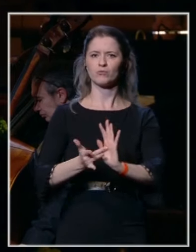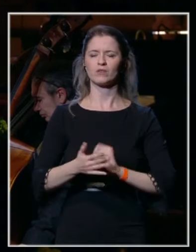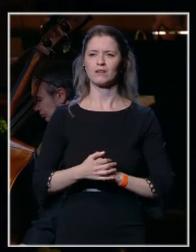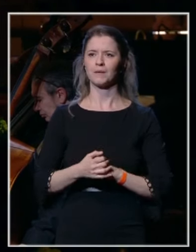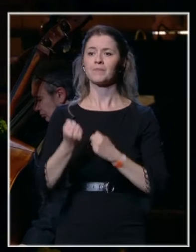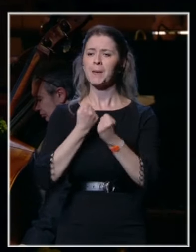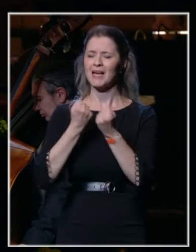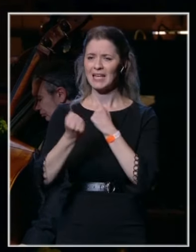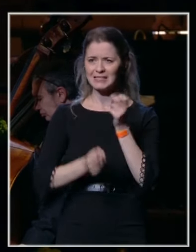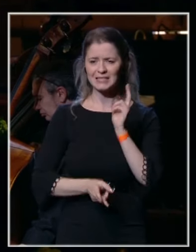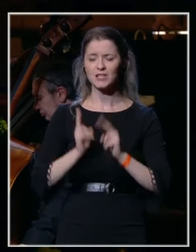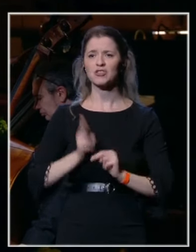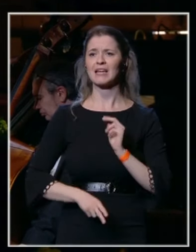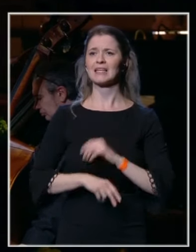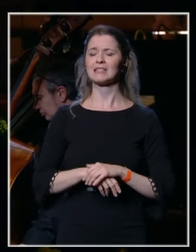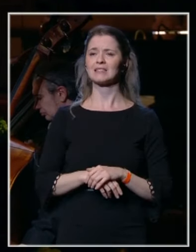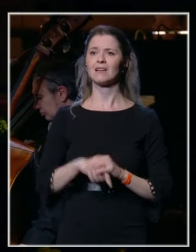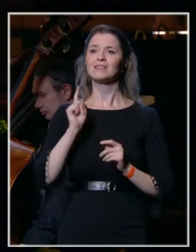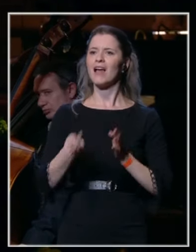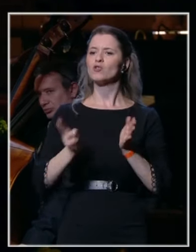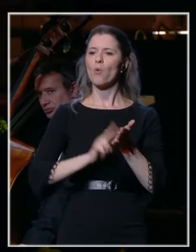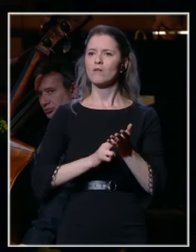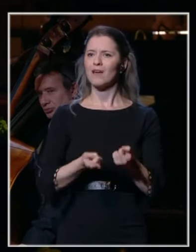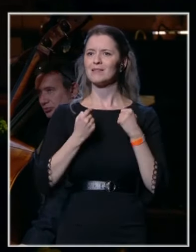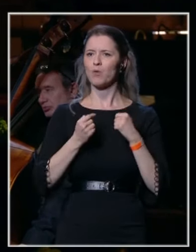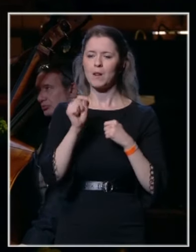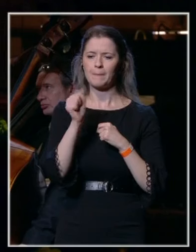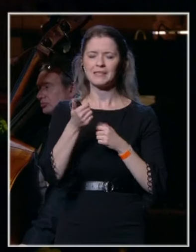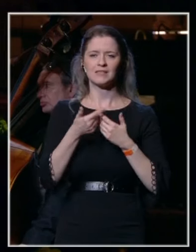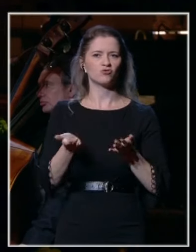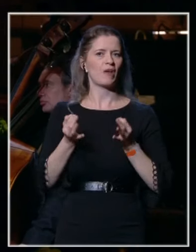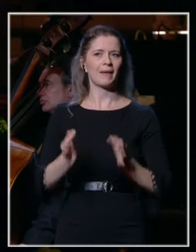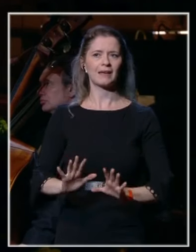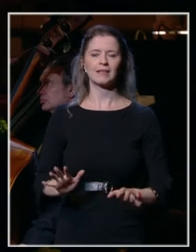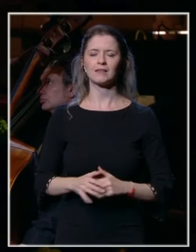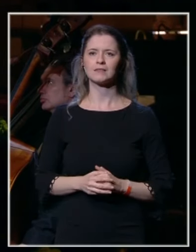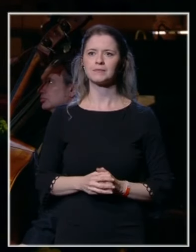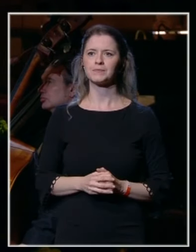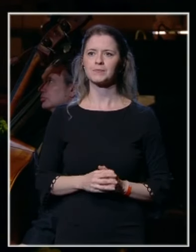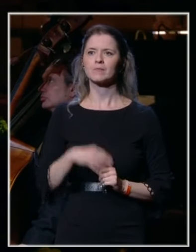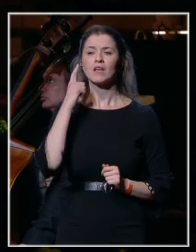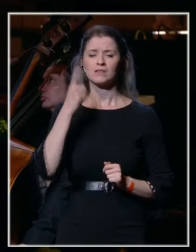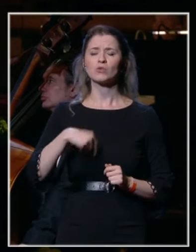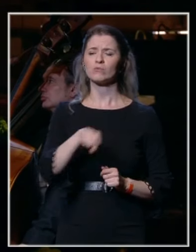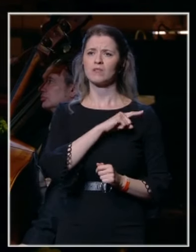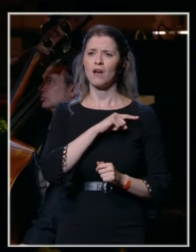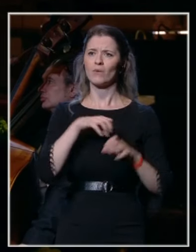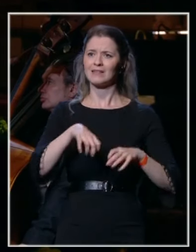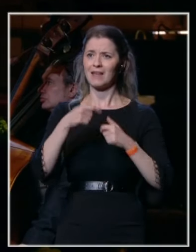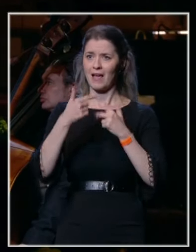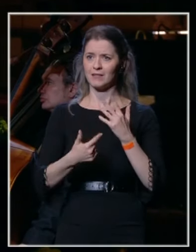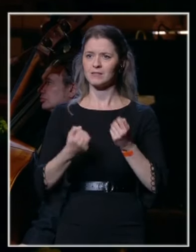Megegyezésre kész, de jogaiból jottányit sem engedő. Tudja, hogy súlya van a